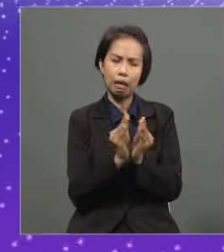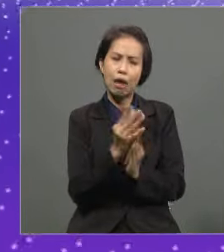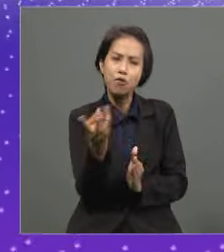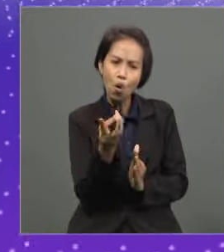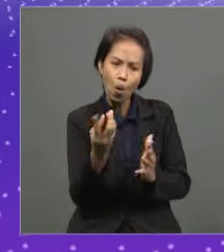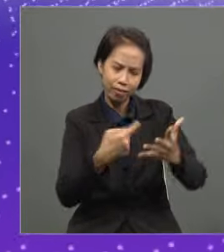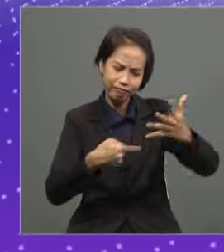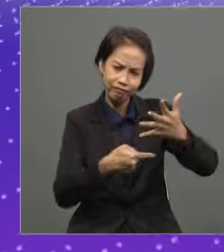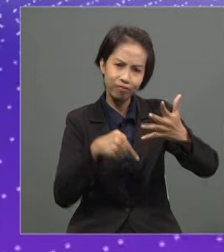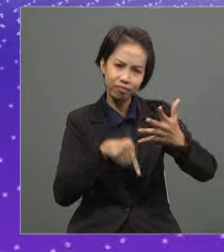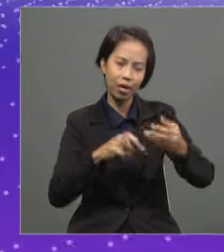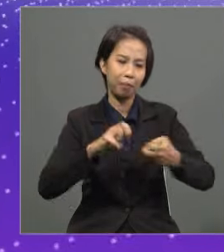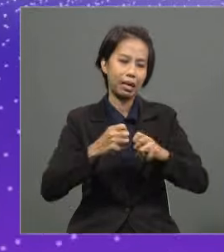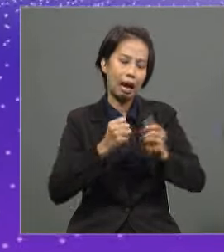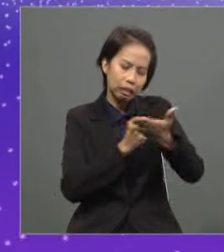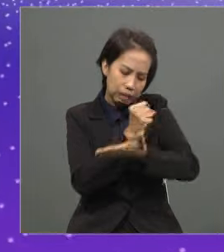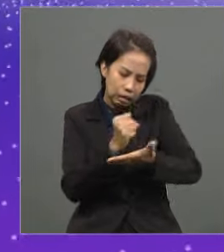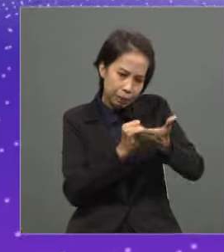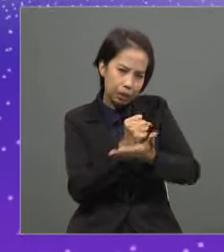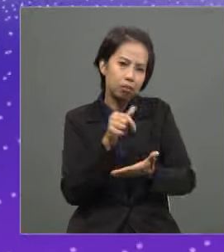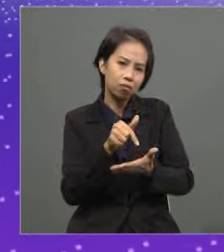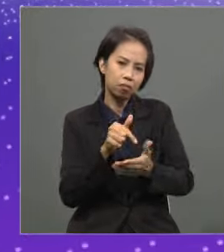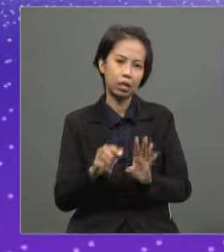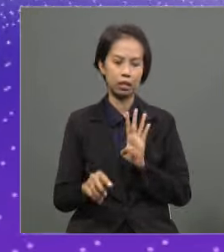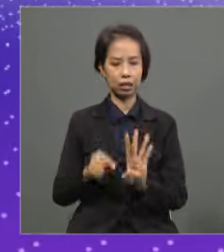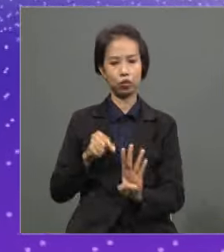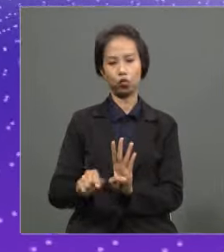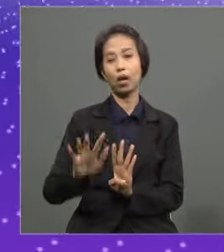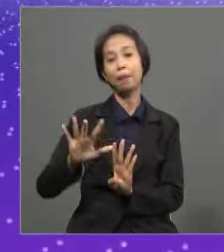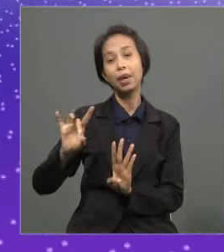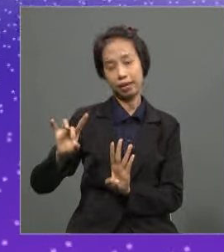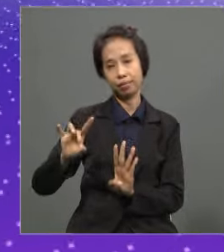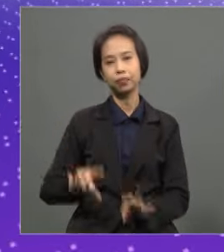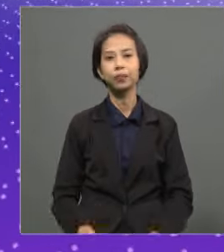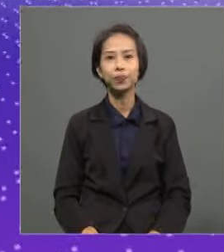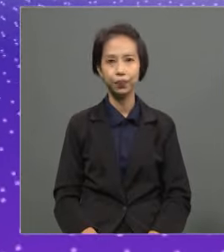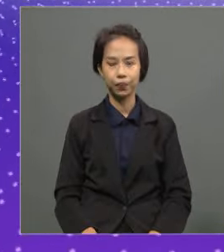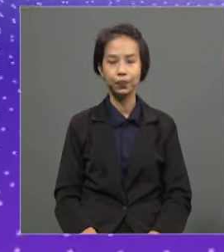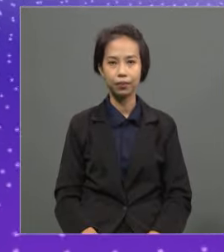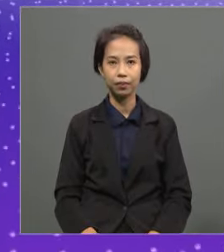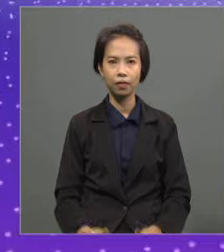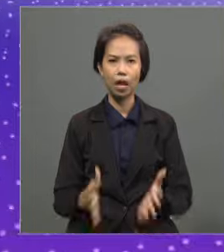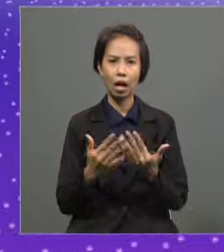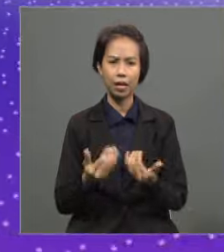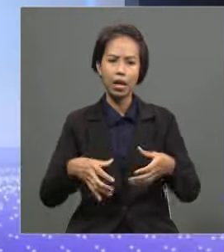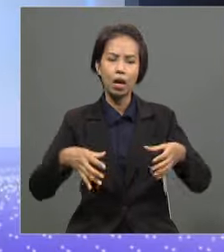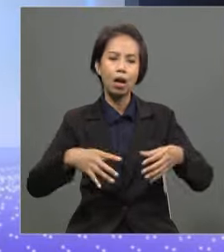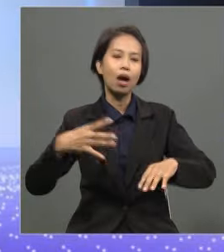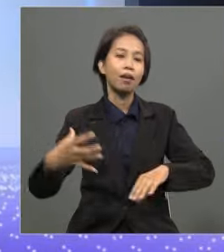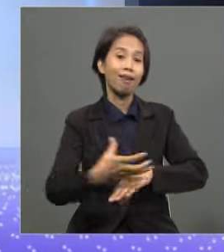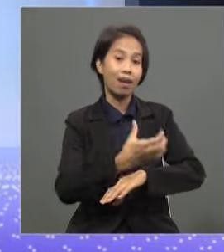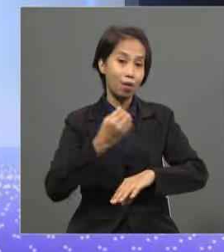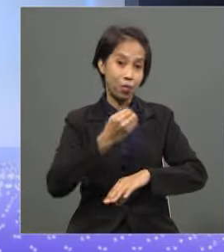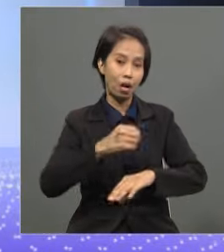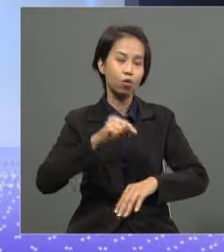คือการแก้ไขปัญหายาเสพติดและผู้มีอิทธิพลเฉลี่ย 4.58คะแนนสำหรับนักการเมืองฝ่ายรัฐบาลที่มีบท